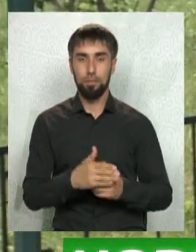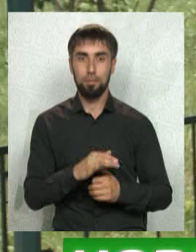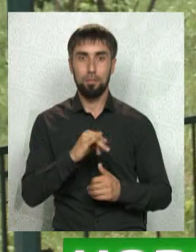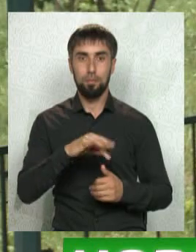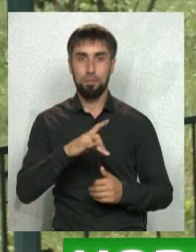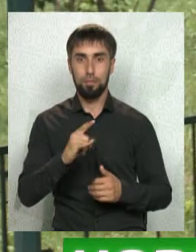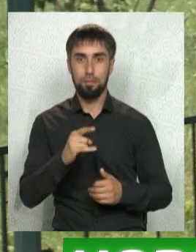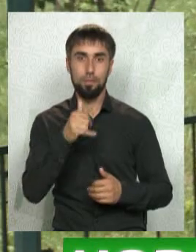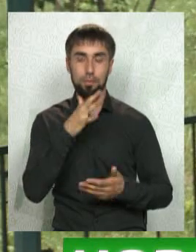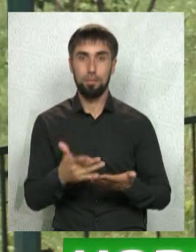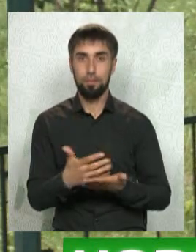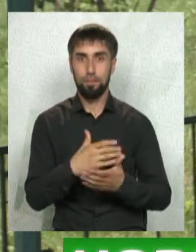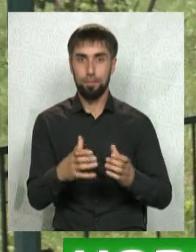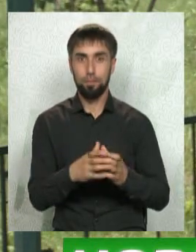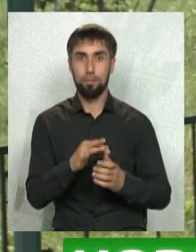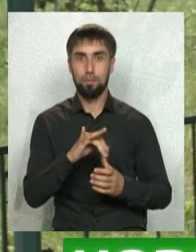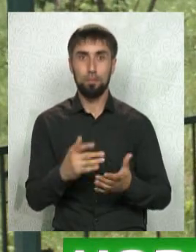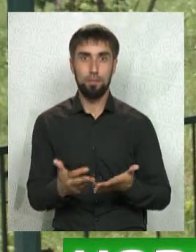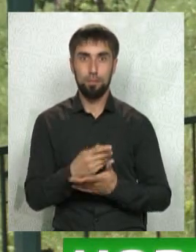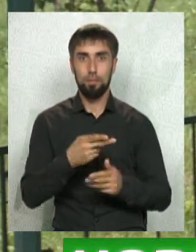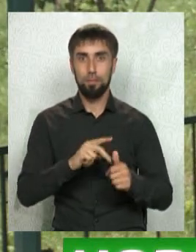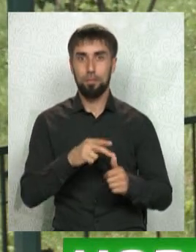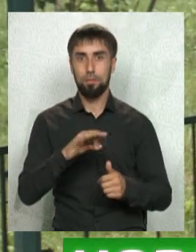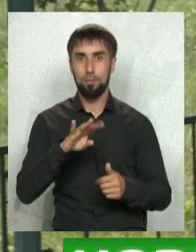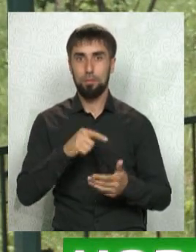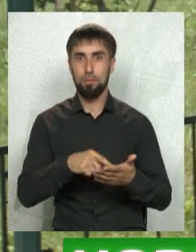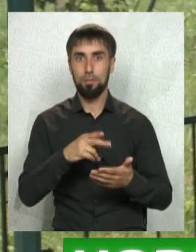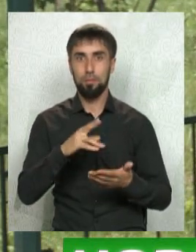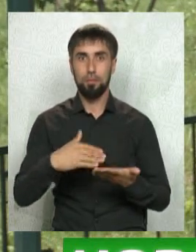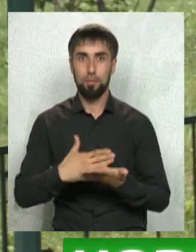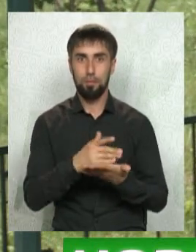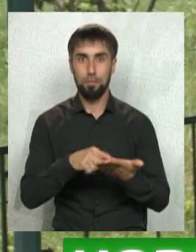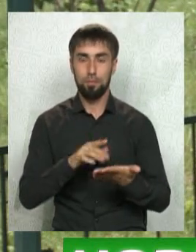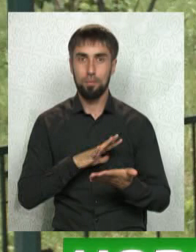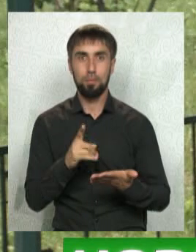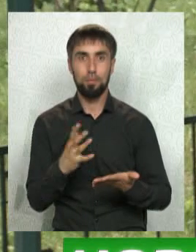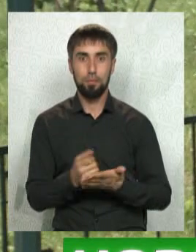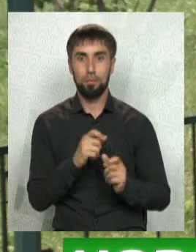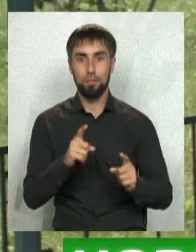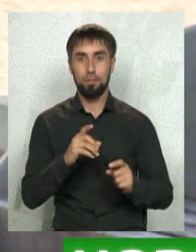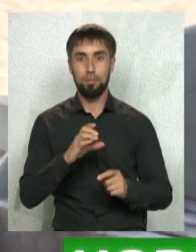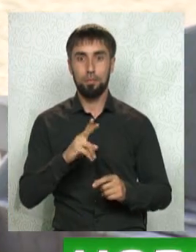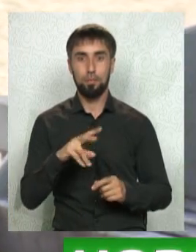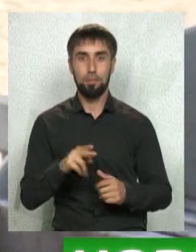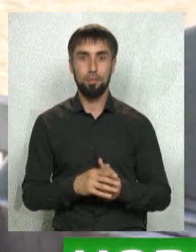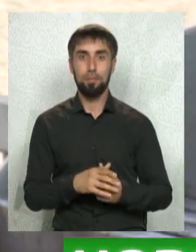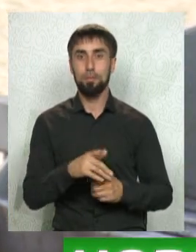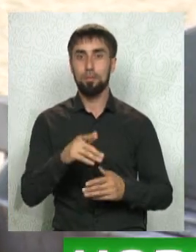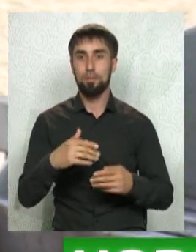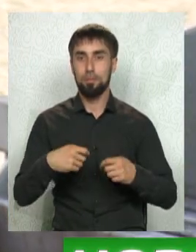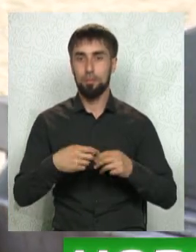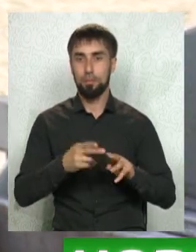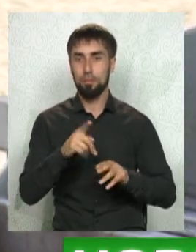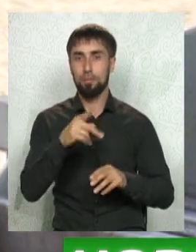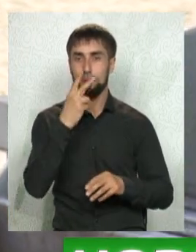лисе, который собирает команду, и они собирают обрывки карт, чтобы найти золото, склад. Сломать шаблон